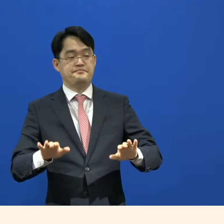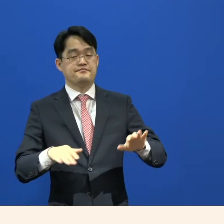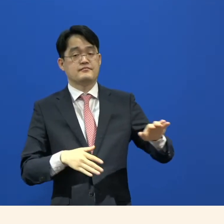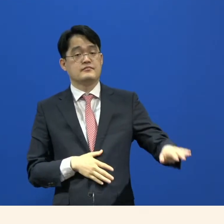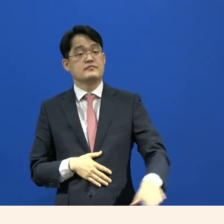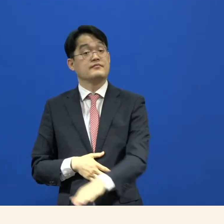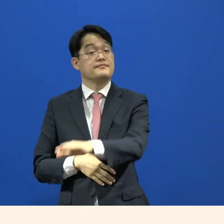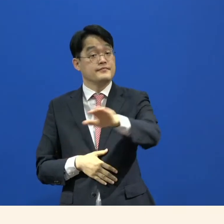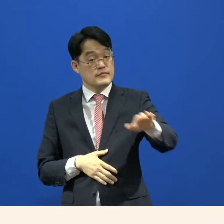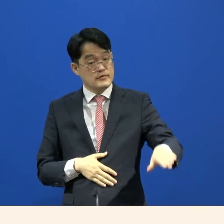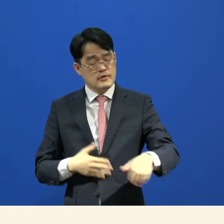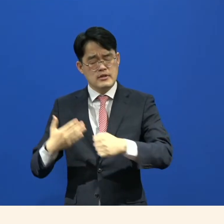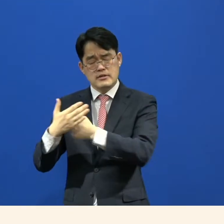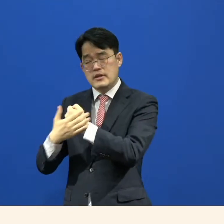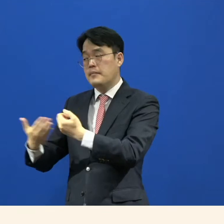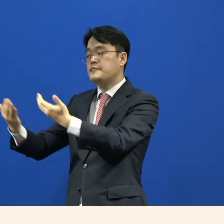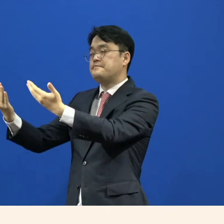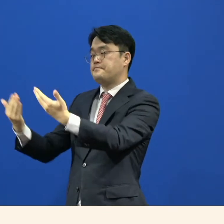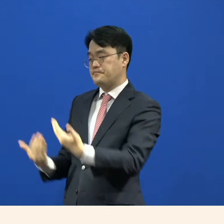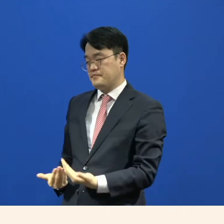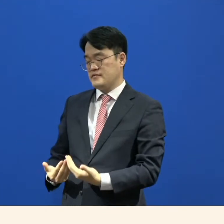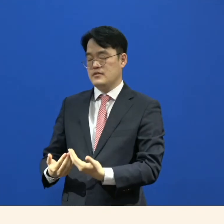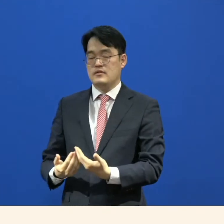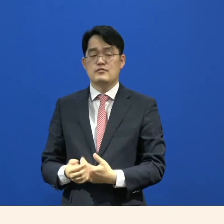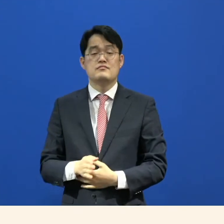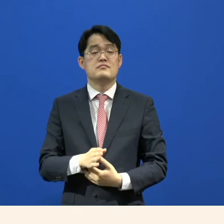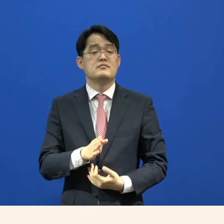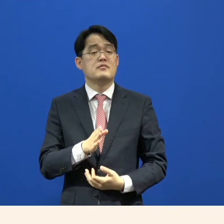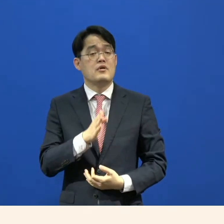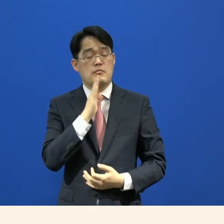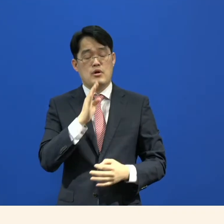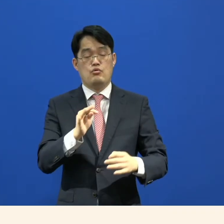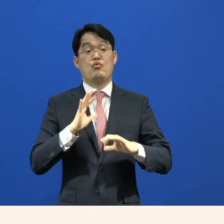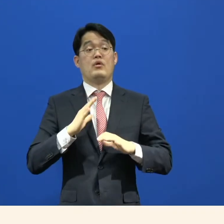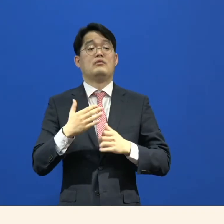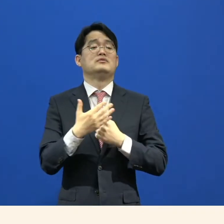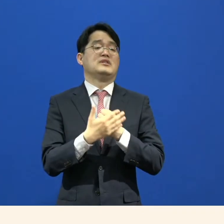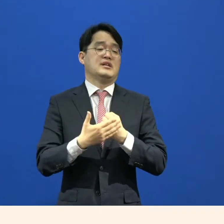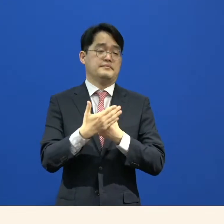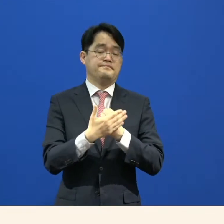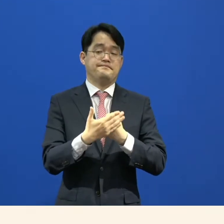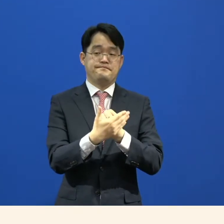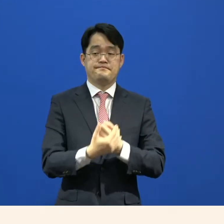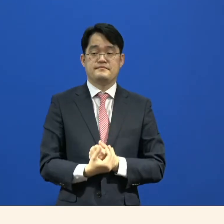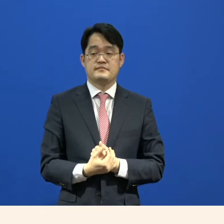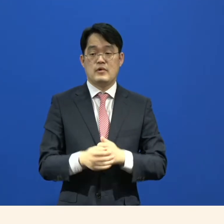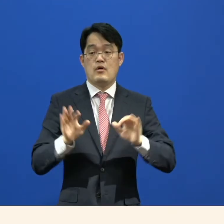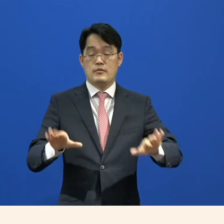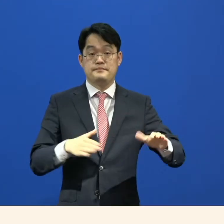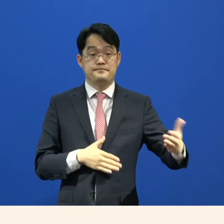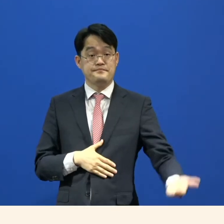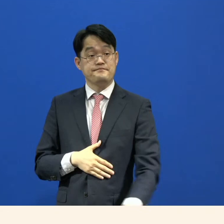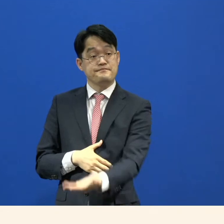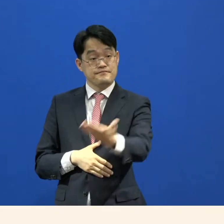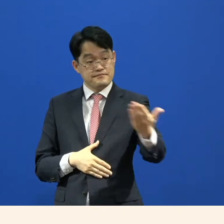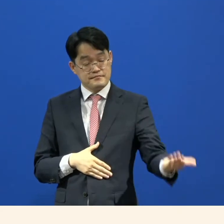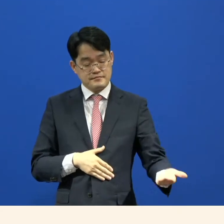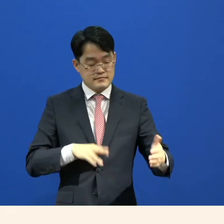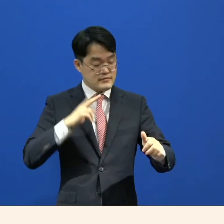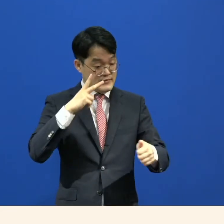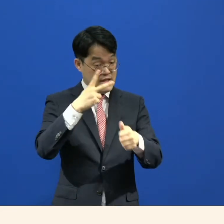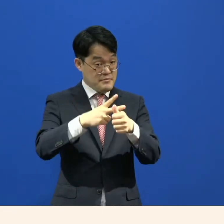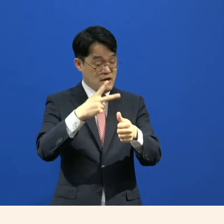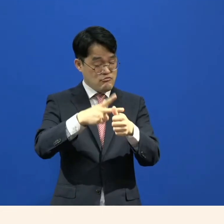우리에게 주어졌다는 것이 얼마나 놀라운 은혜인 것입니다. 오늘 여러분 이 바울의